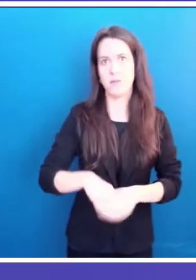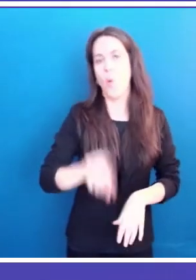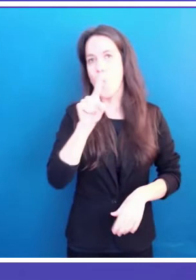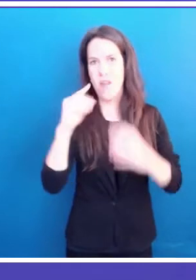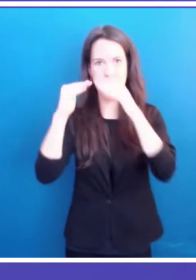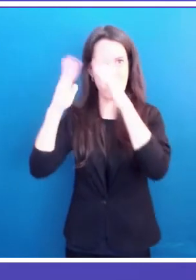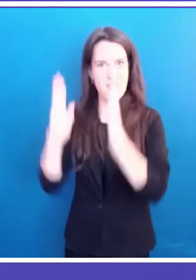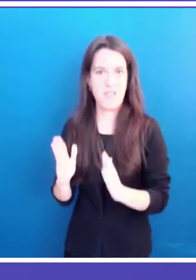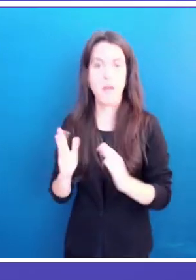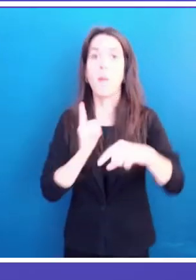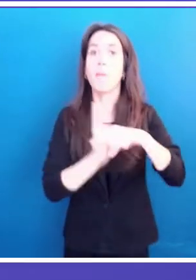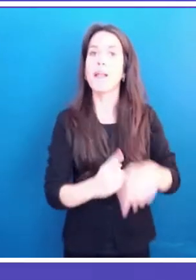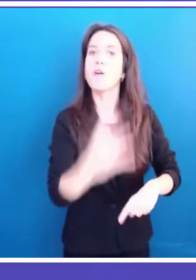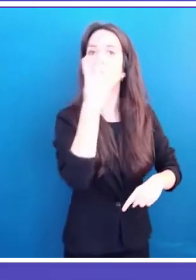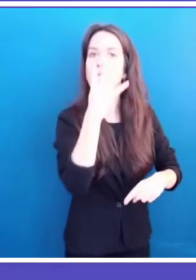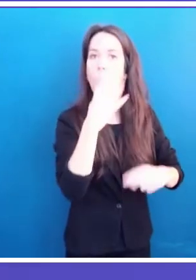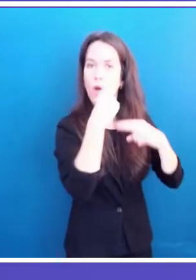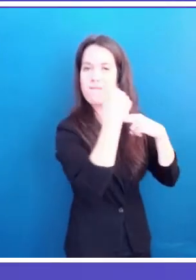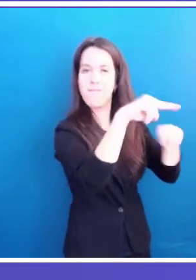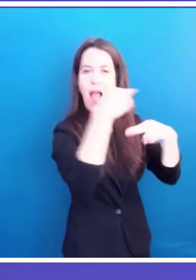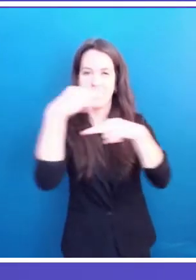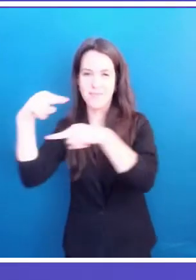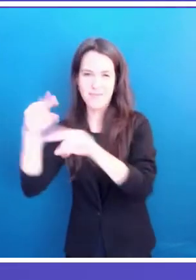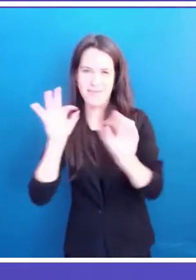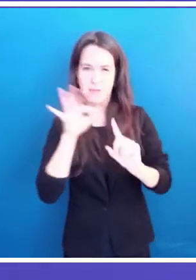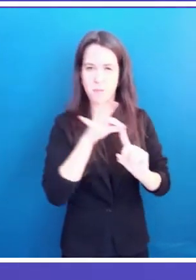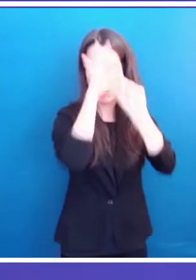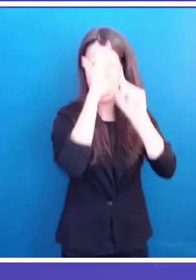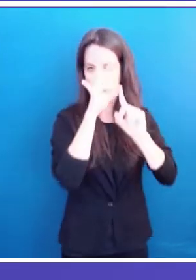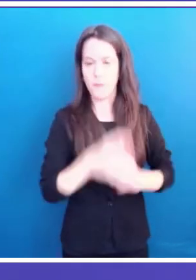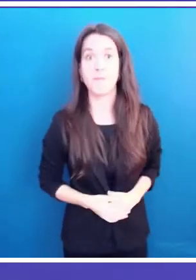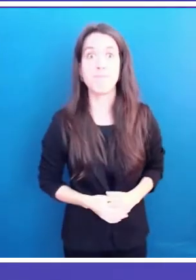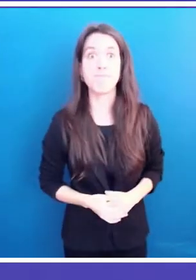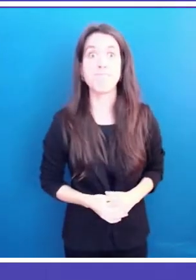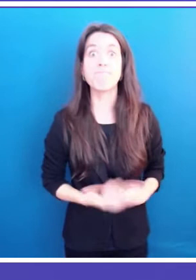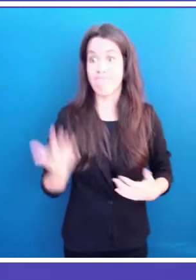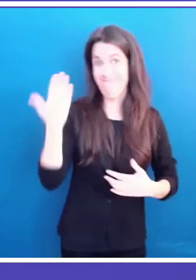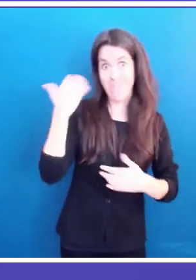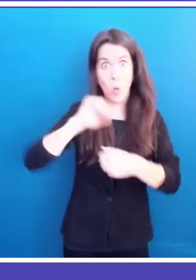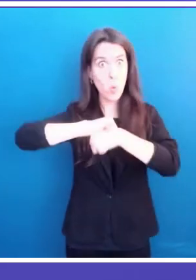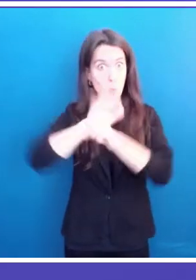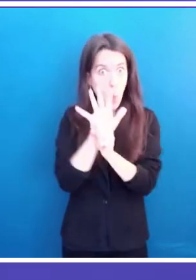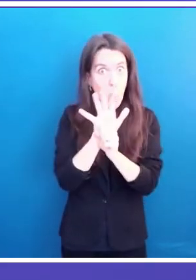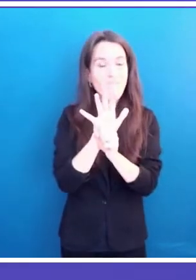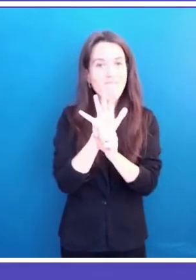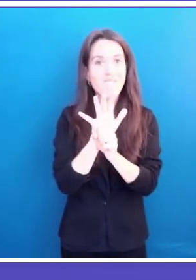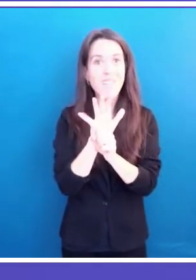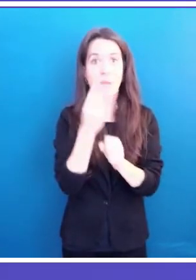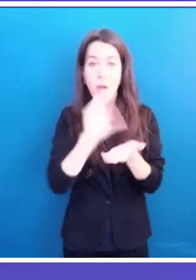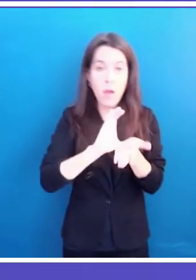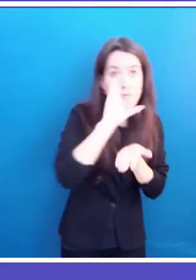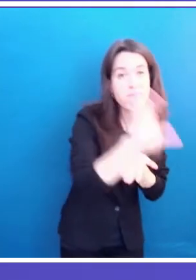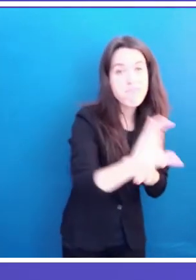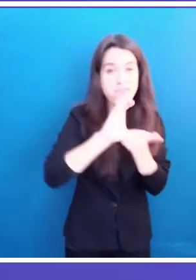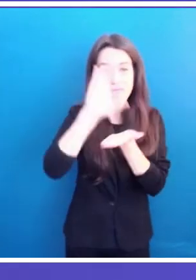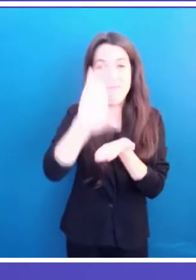ومنازل شبه مستقلة. لا شك بأننا سنضيف مركز آخر أو 6 ملاجئ أخرى حتى